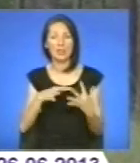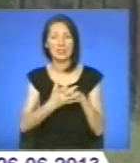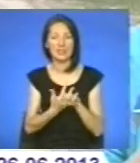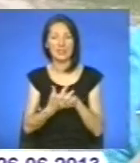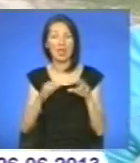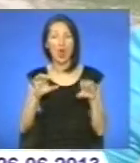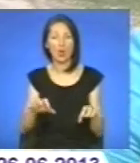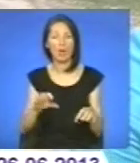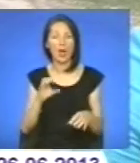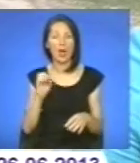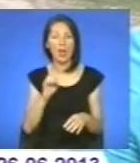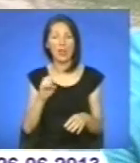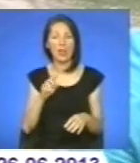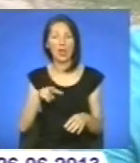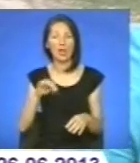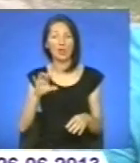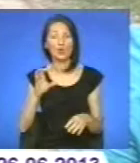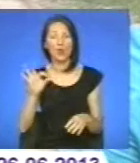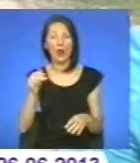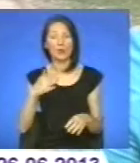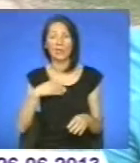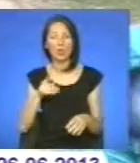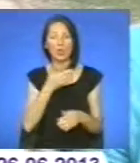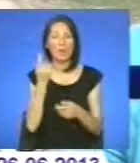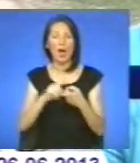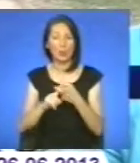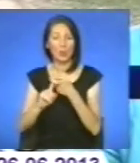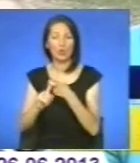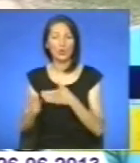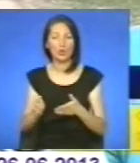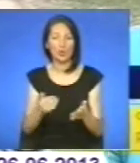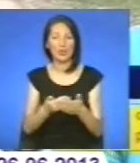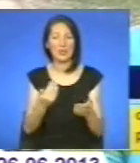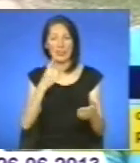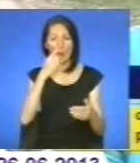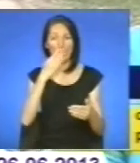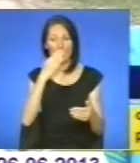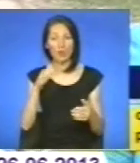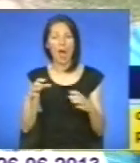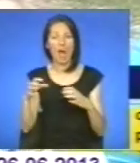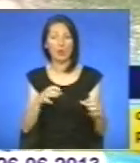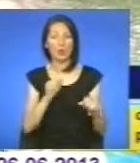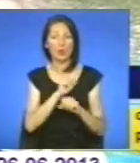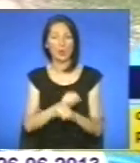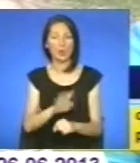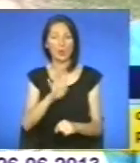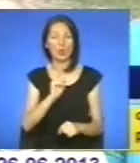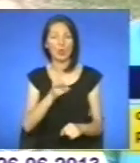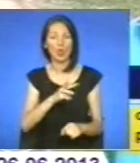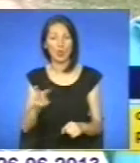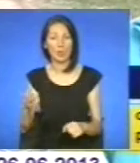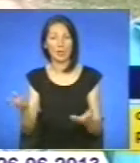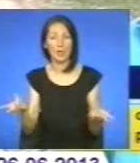Лісова. У нас тут нема сполучення дорожнього. Від найближчої автобусної зупинки 4 кілометри. Треба йти з села